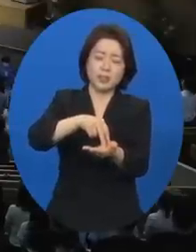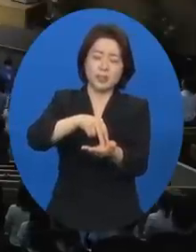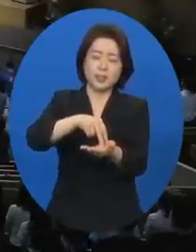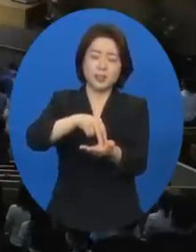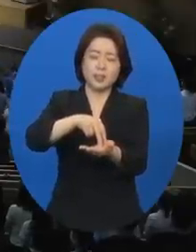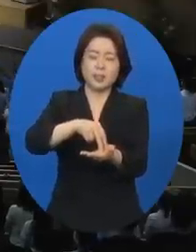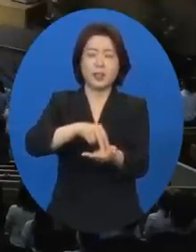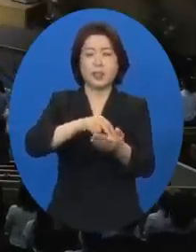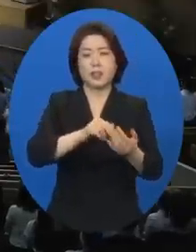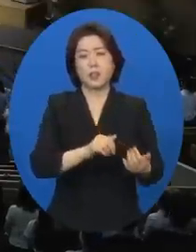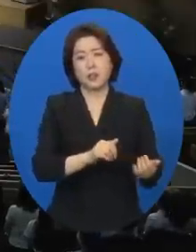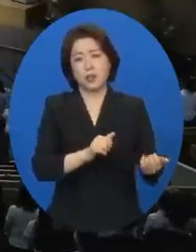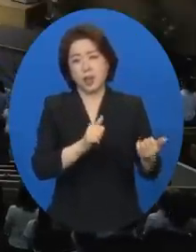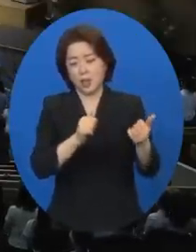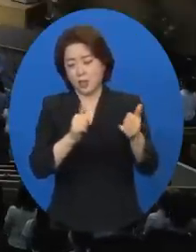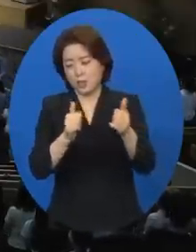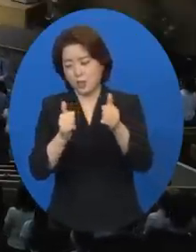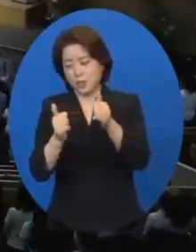예 오